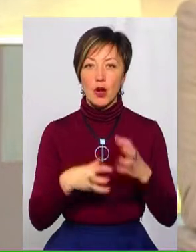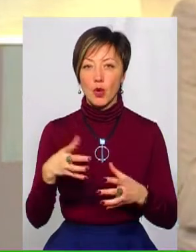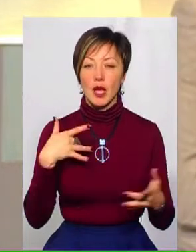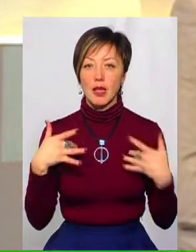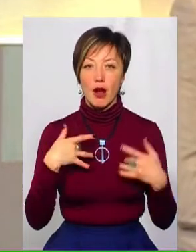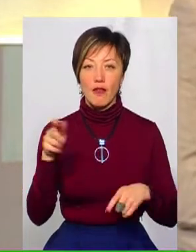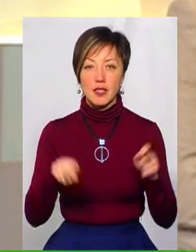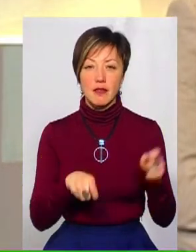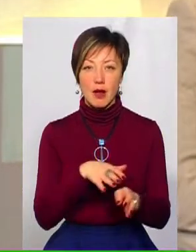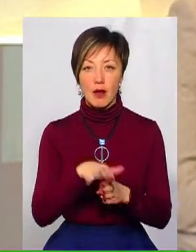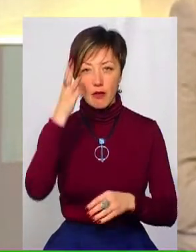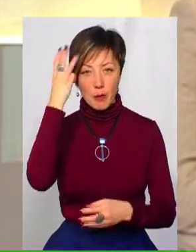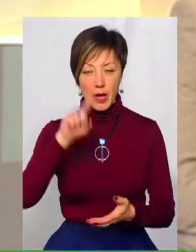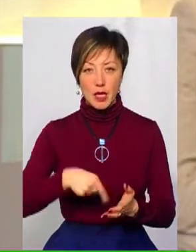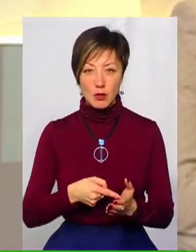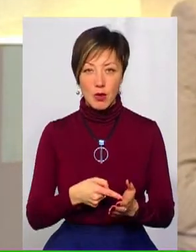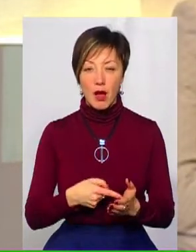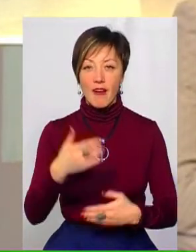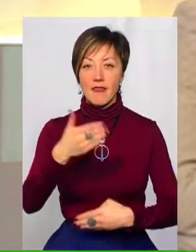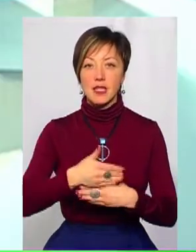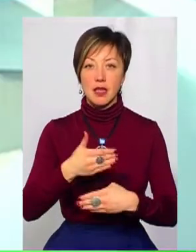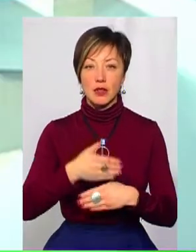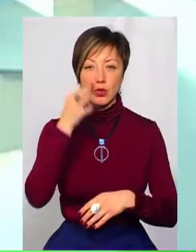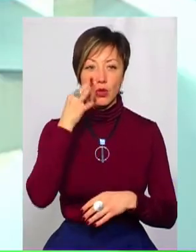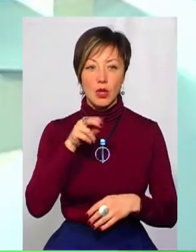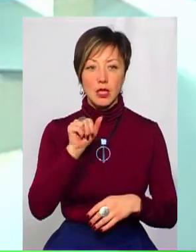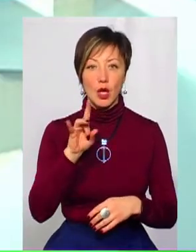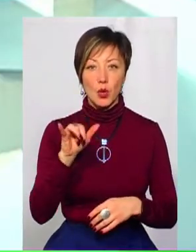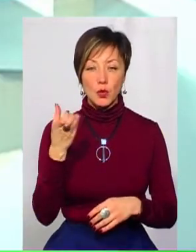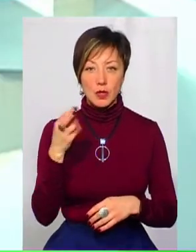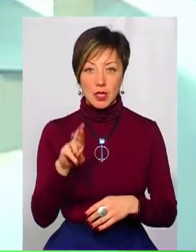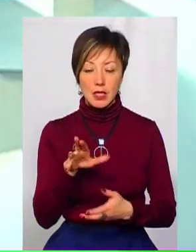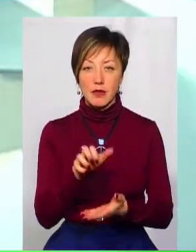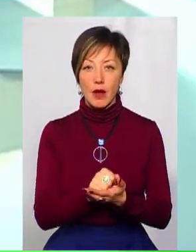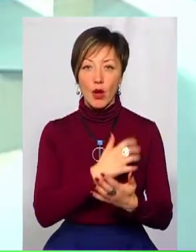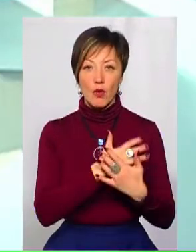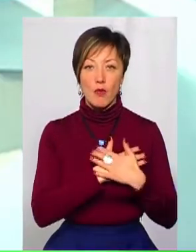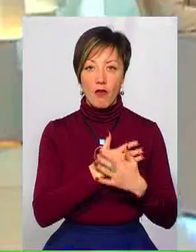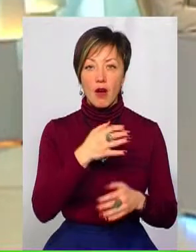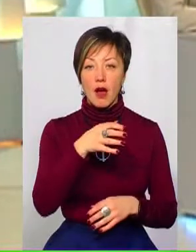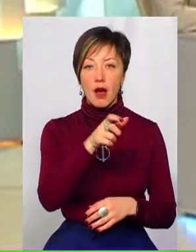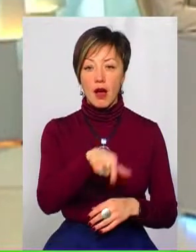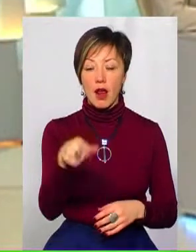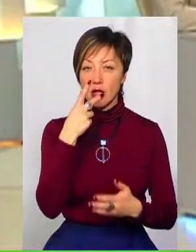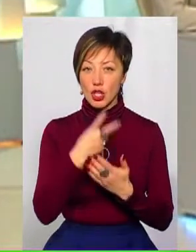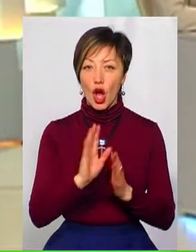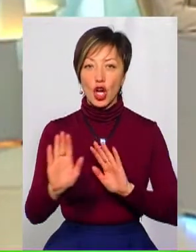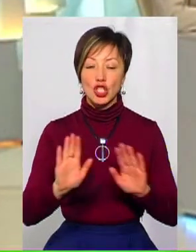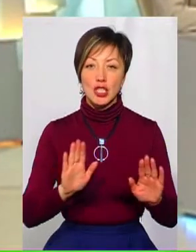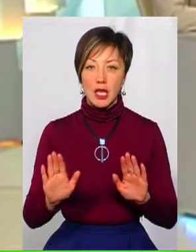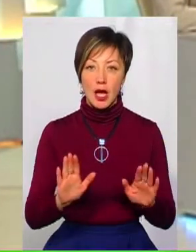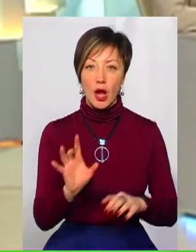який проходив у Хмельницькому, вистава «Солодка Даруся» завоювала любов глядачів. Її режисер